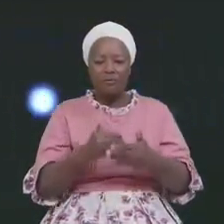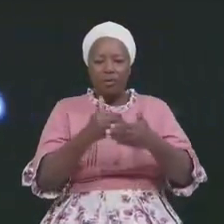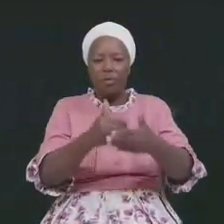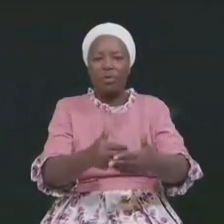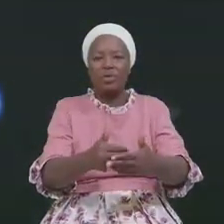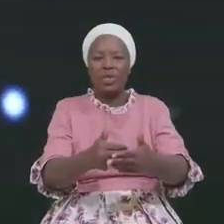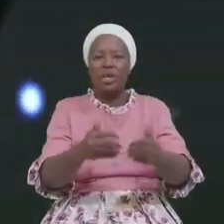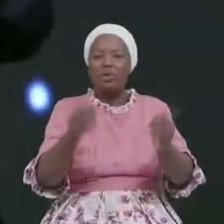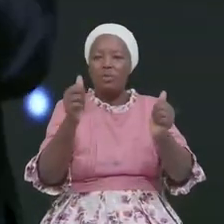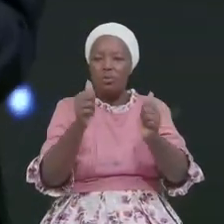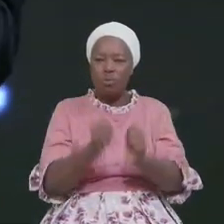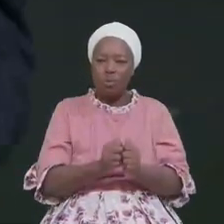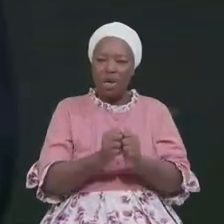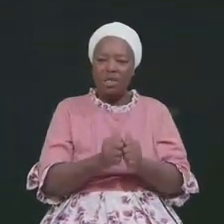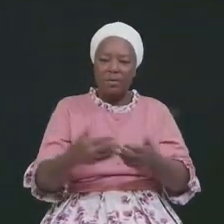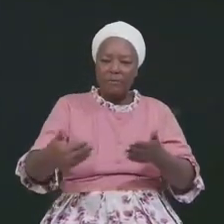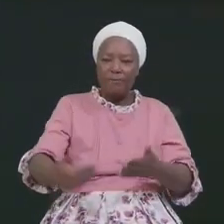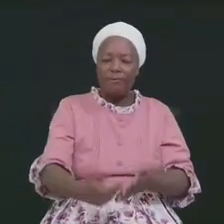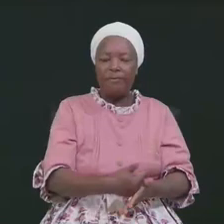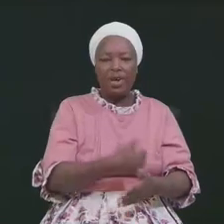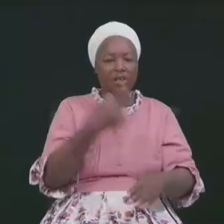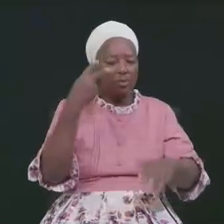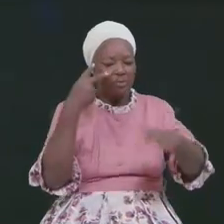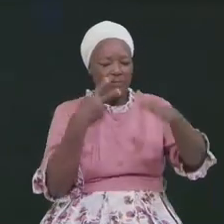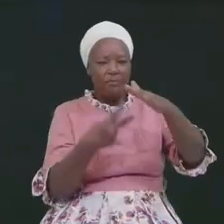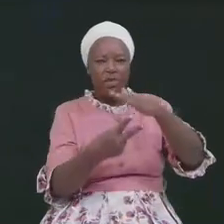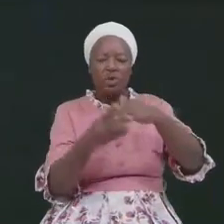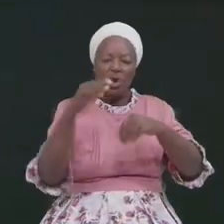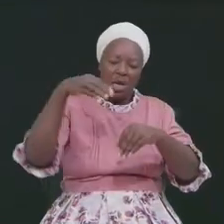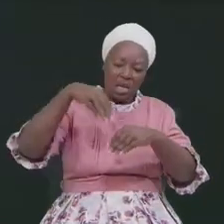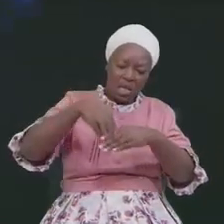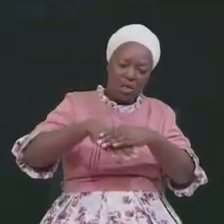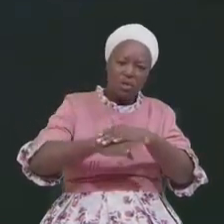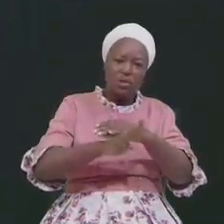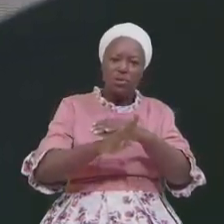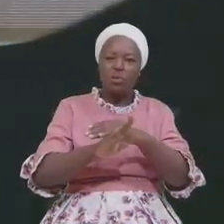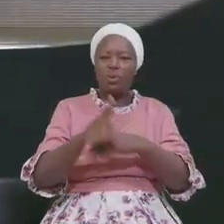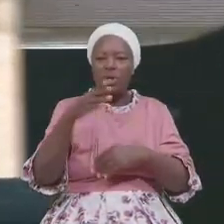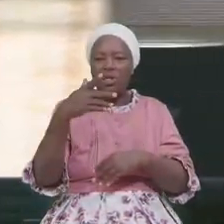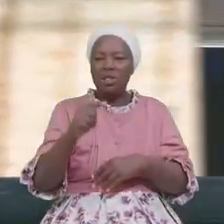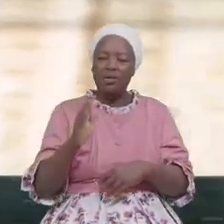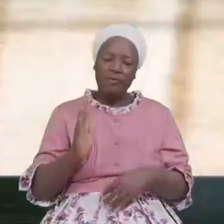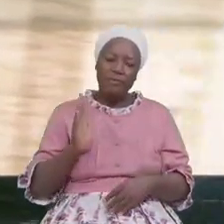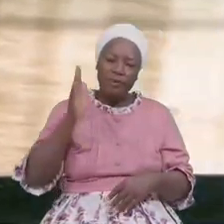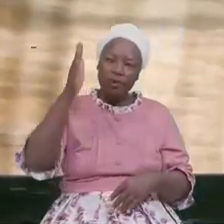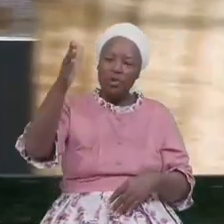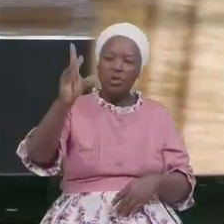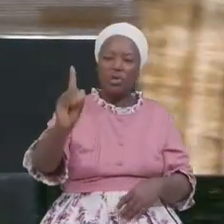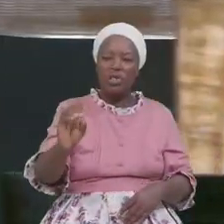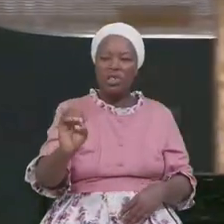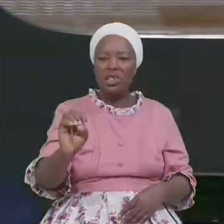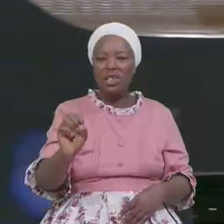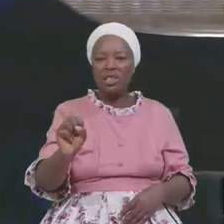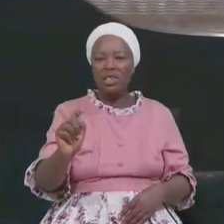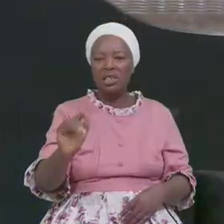avec une vision nouvelle vers la destinée future. Nous